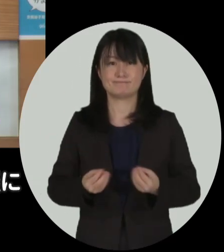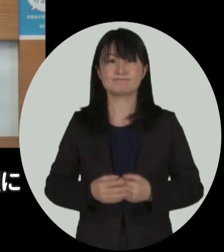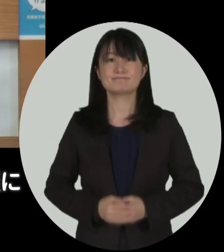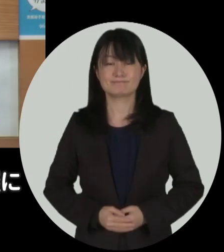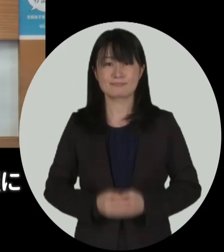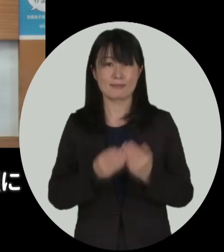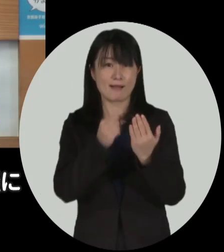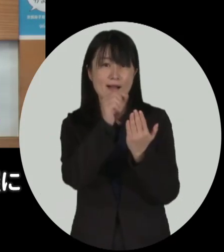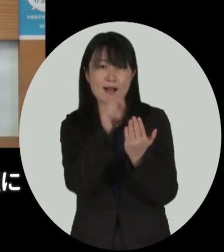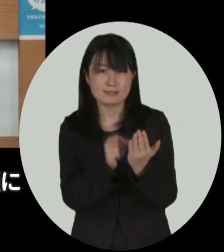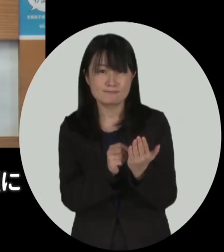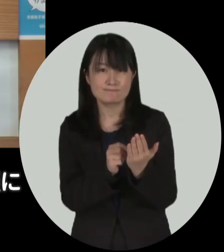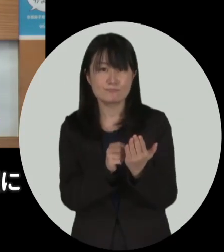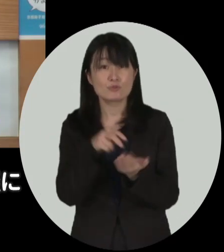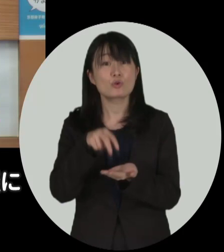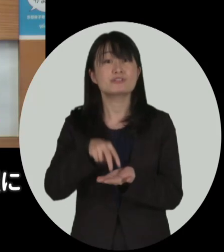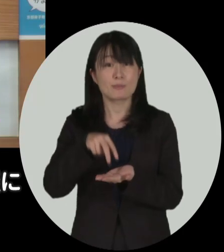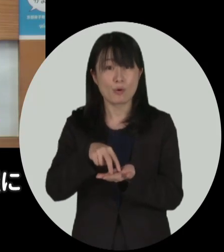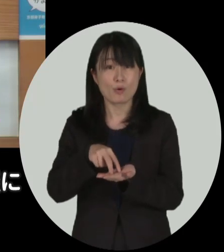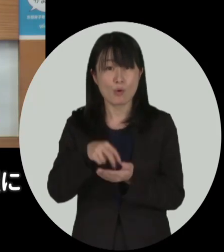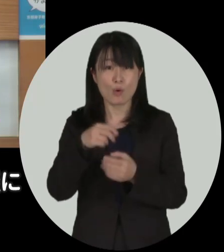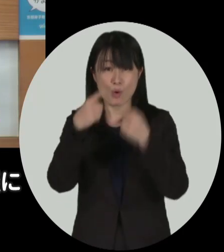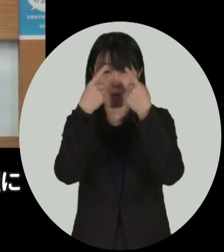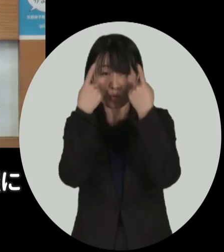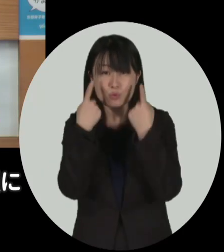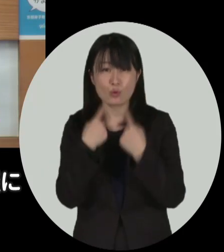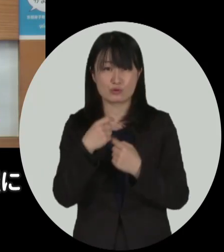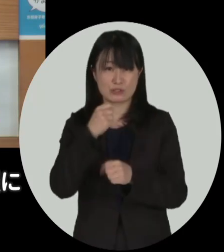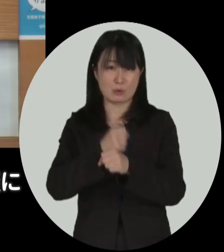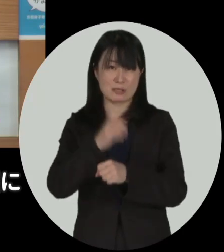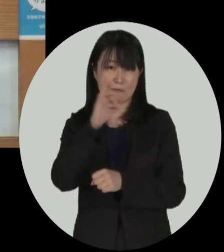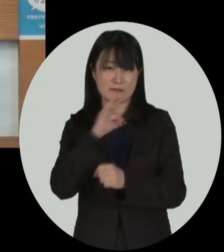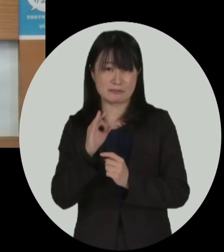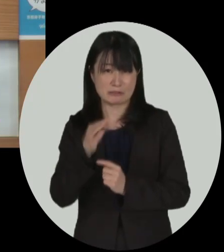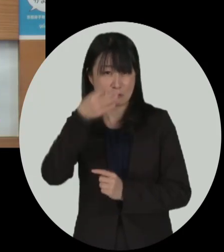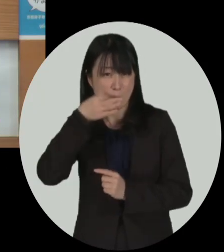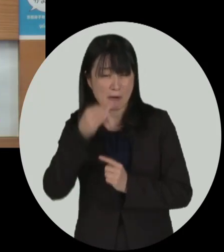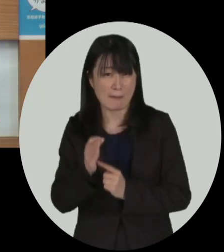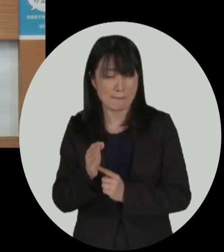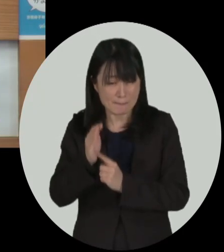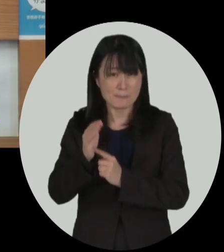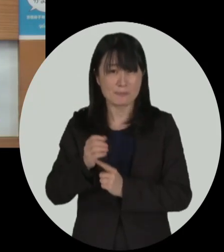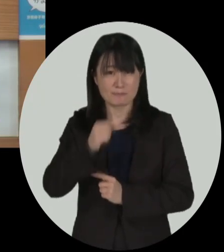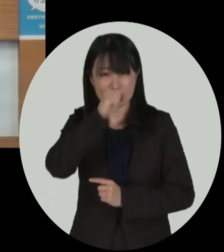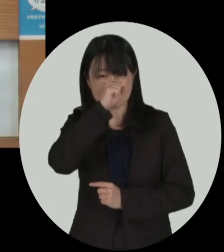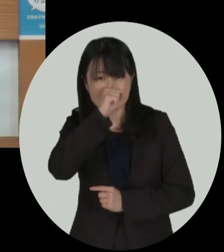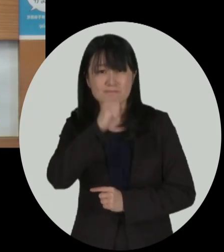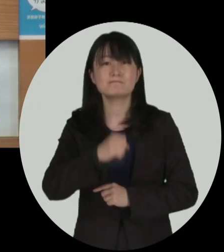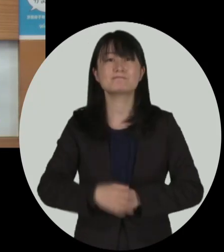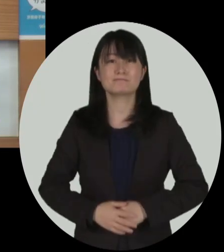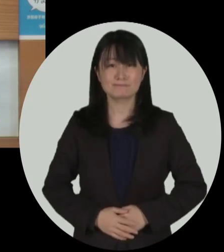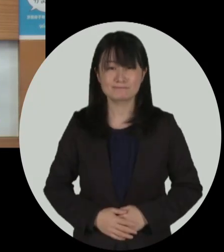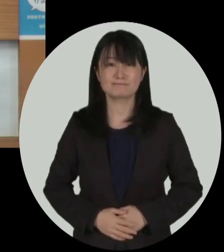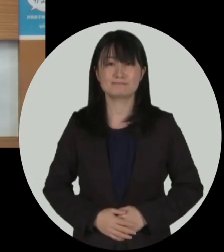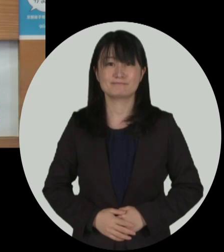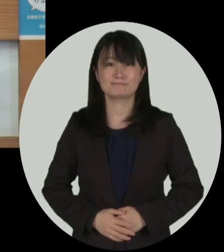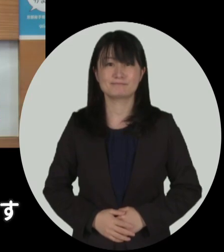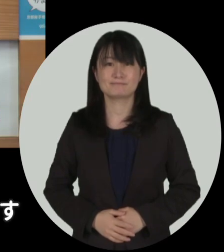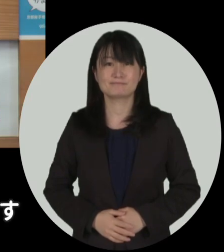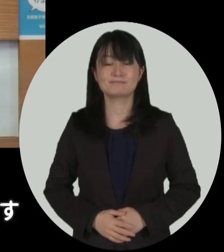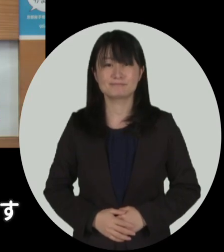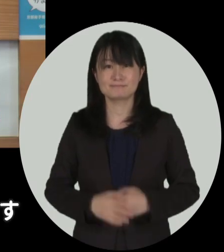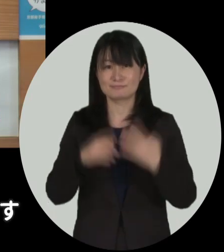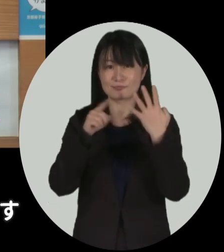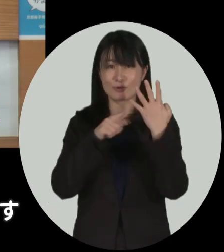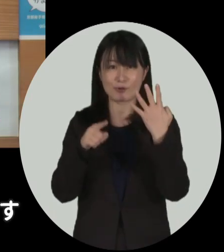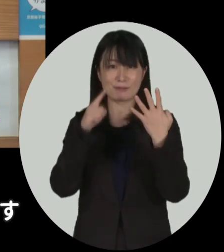学者的な世界把握に基づく独自の作品は高く評価され京都の花壇を牽引されておられます。4